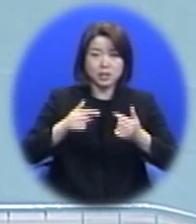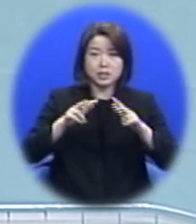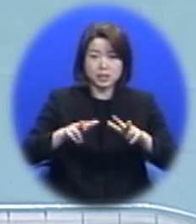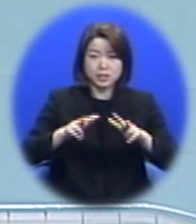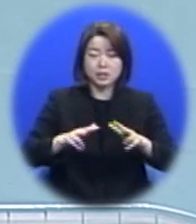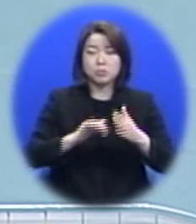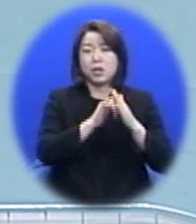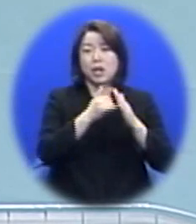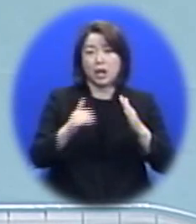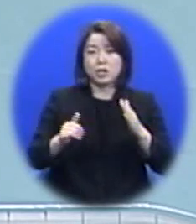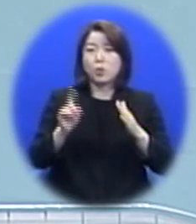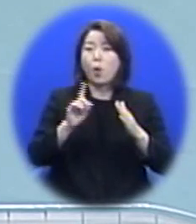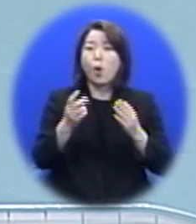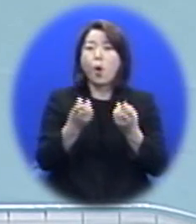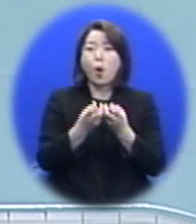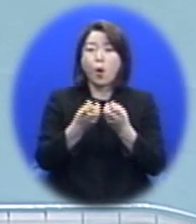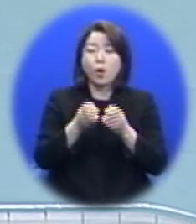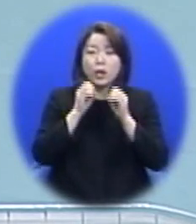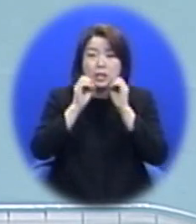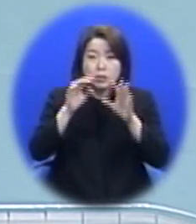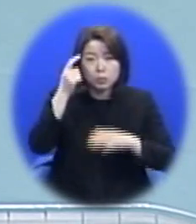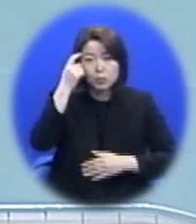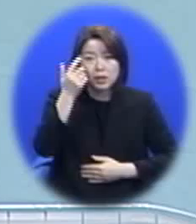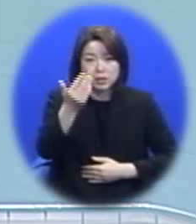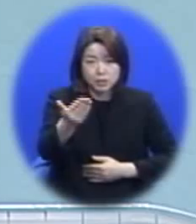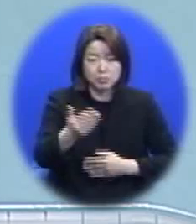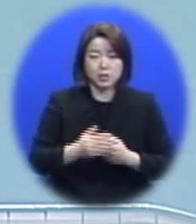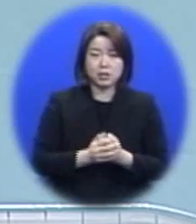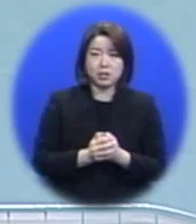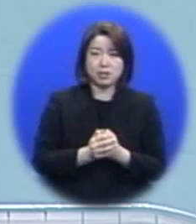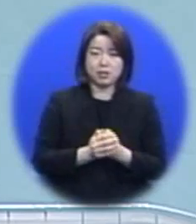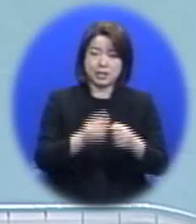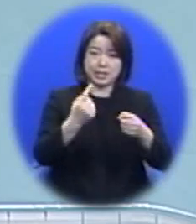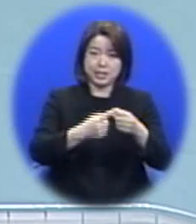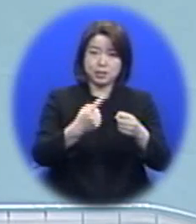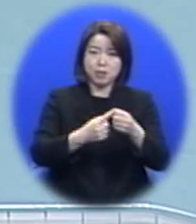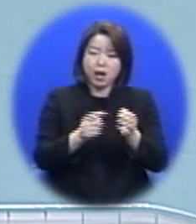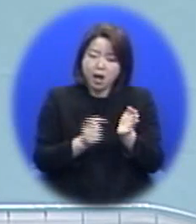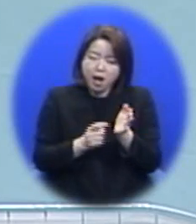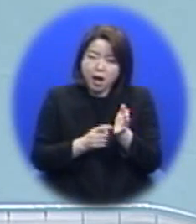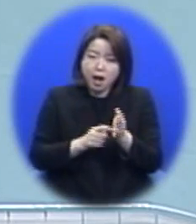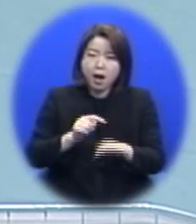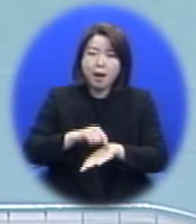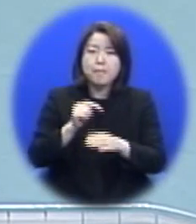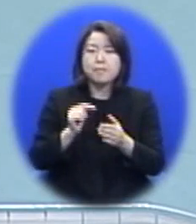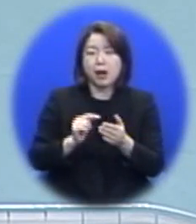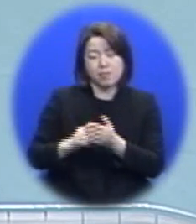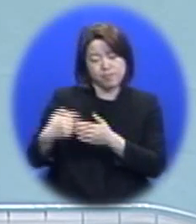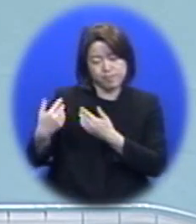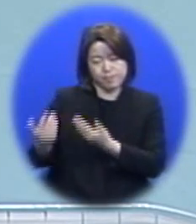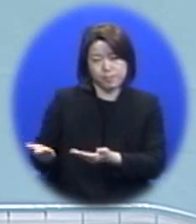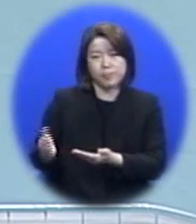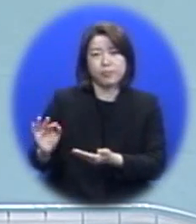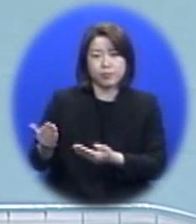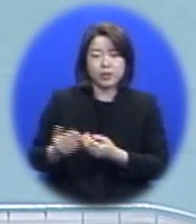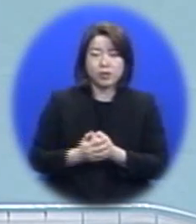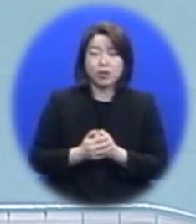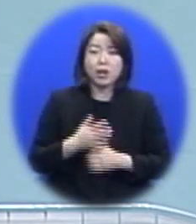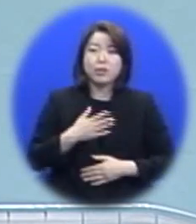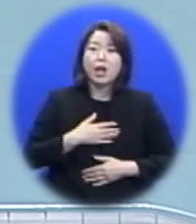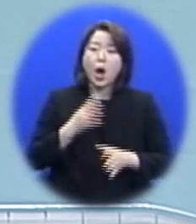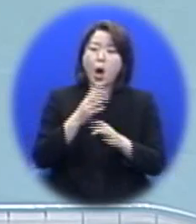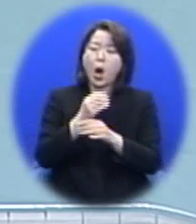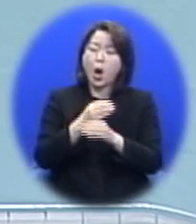것입니까? 첫 번째는 조급한 마음은 내려놔야 됩니다. 내가 언제까지